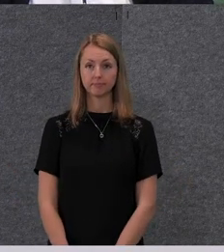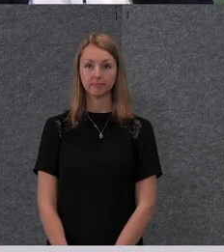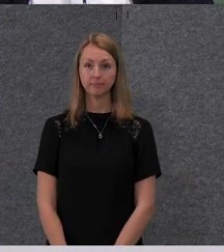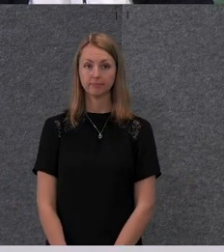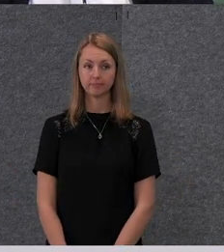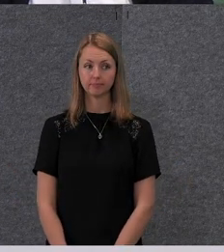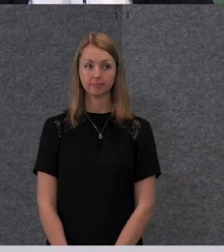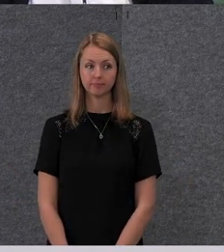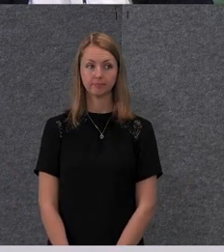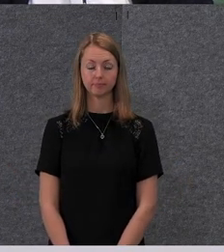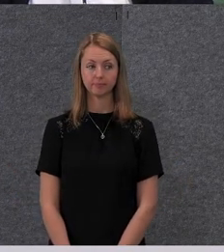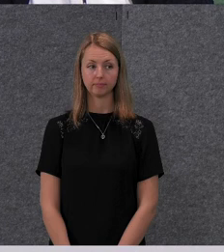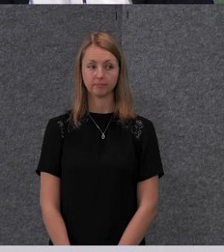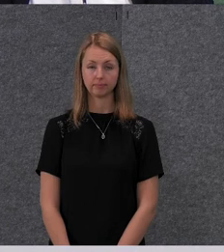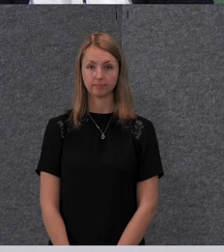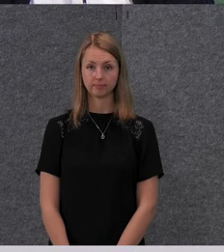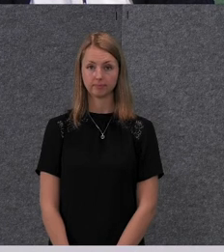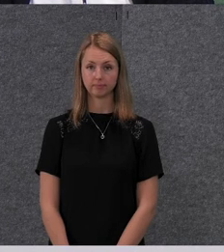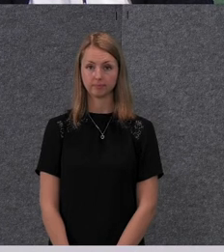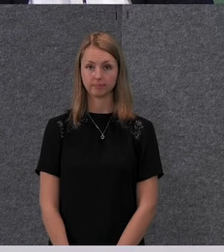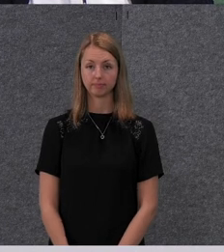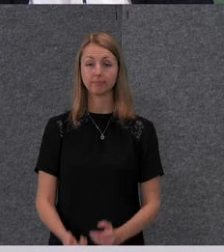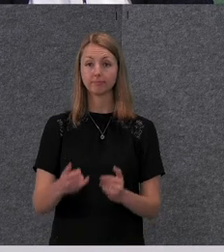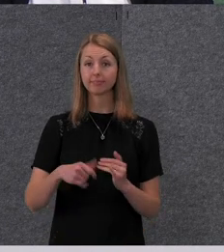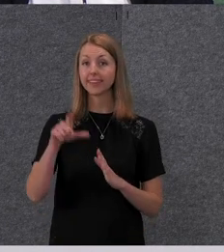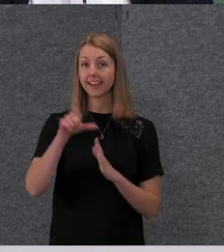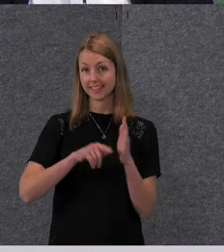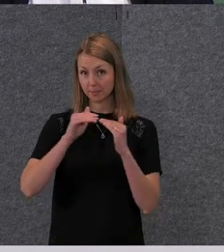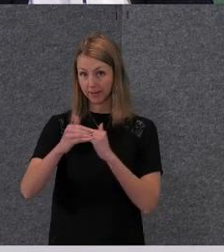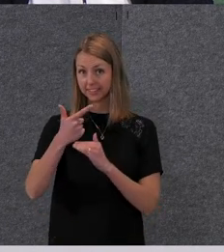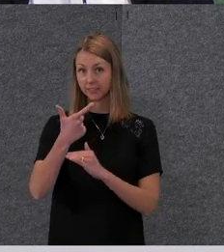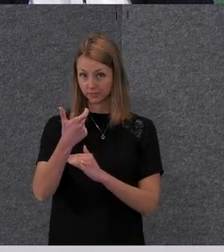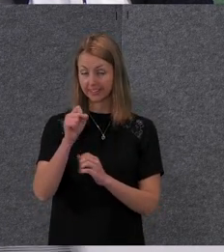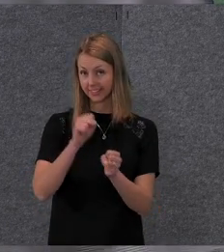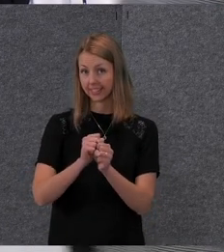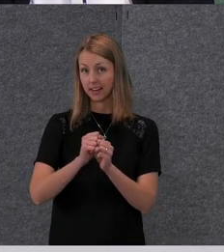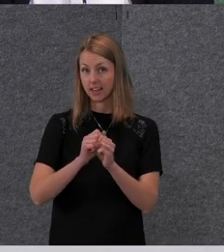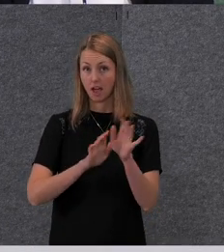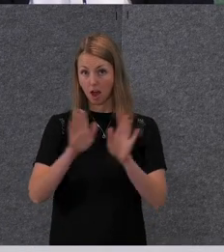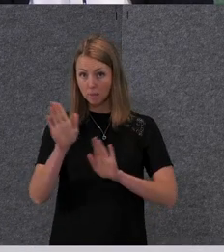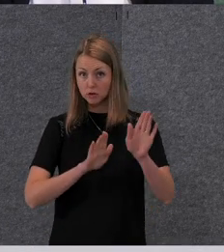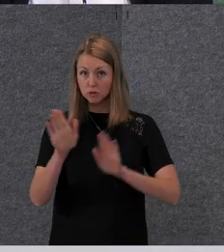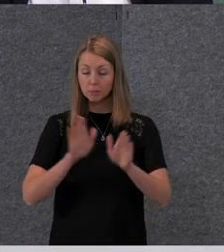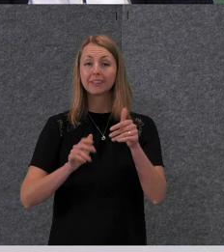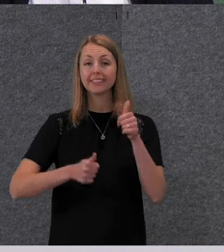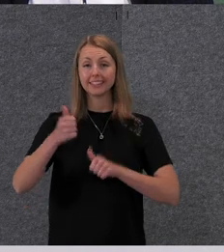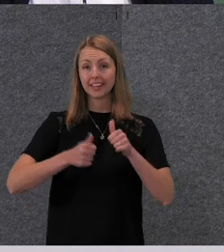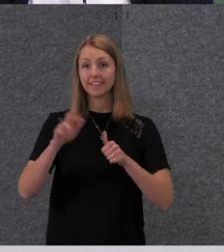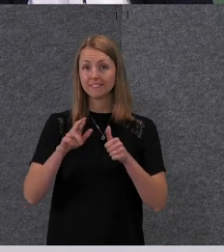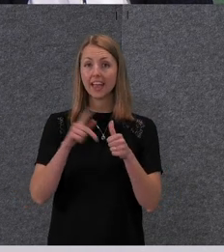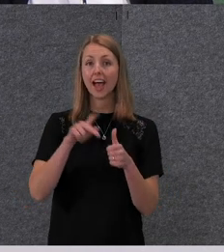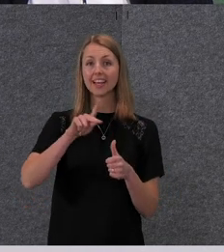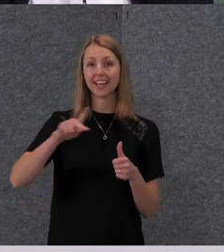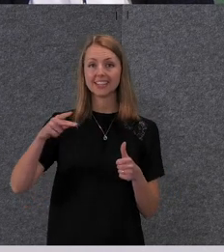Ihr habt jetzt die Möglichkeit, Listenplatz 20 zu wählen, und hier kandidieren